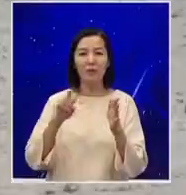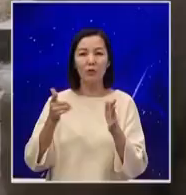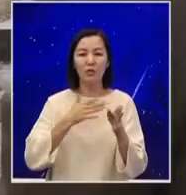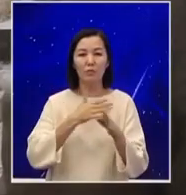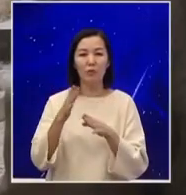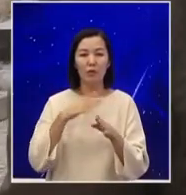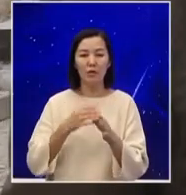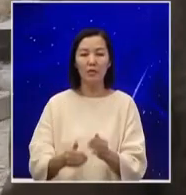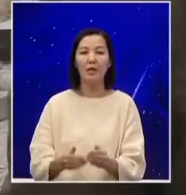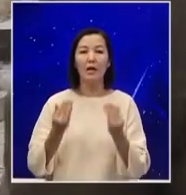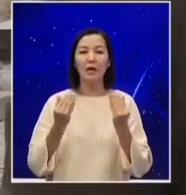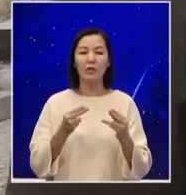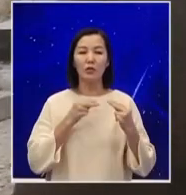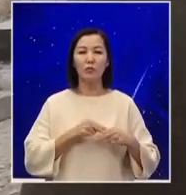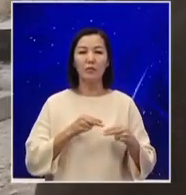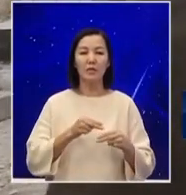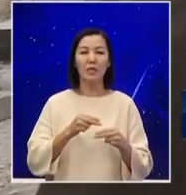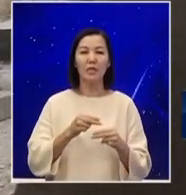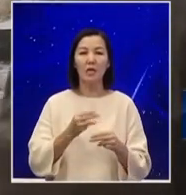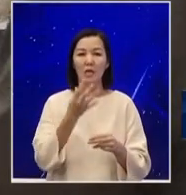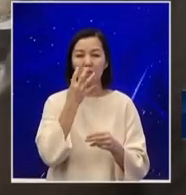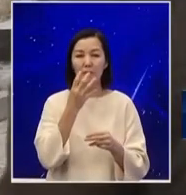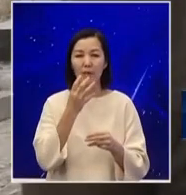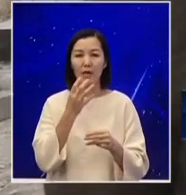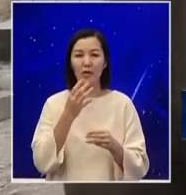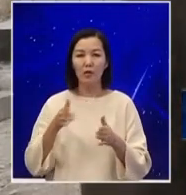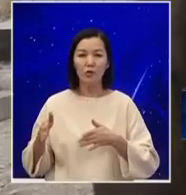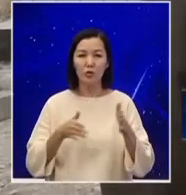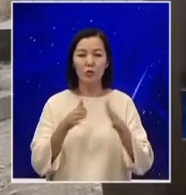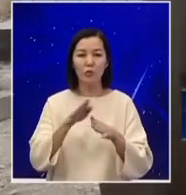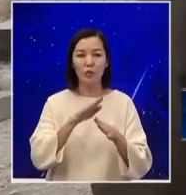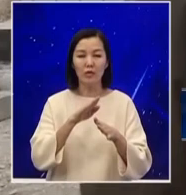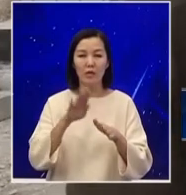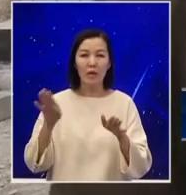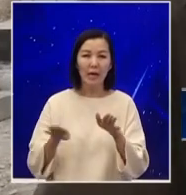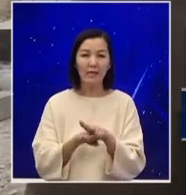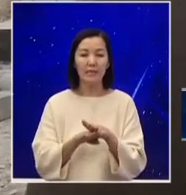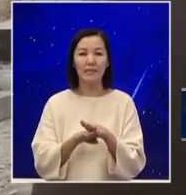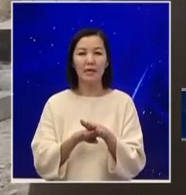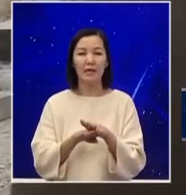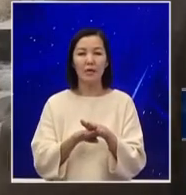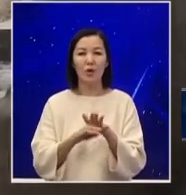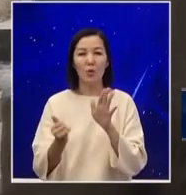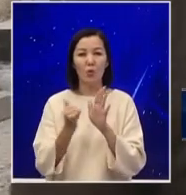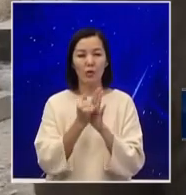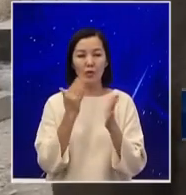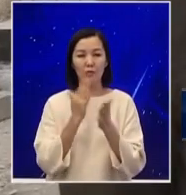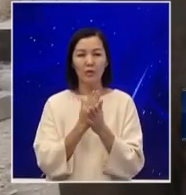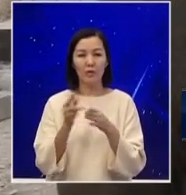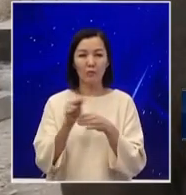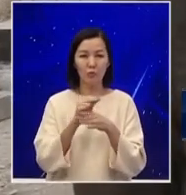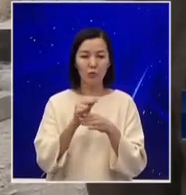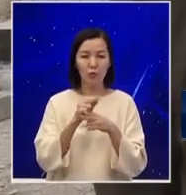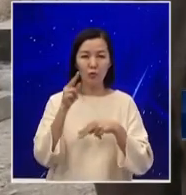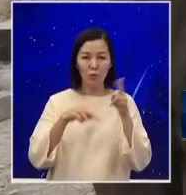бөлінген. Қазір жұмыстар енді мына теплотрассаны салып, мына БМК-ға подключение жасап отырмыз. Қазір воды.